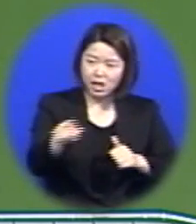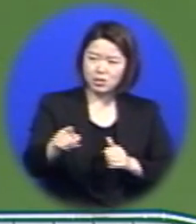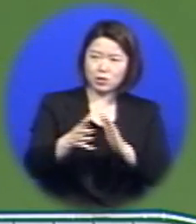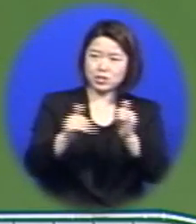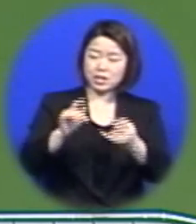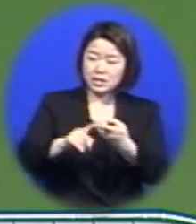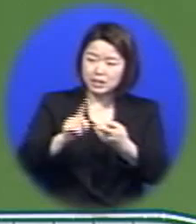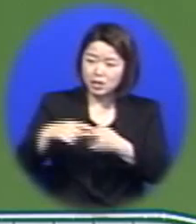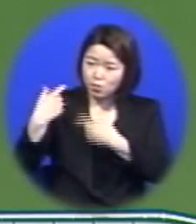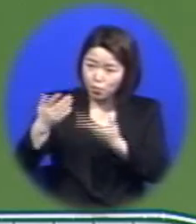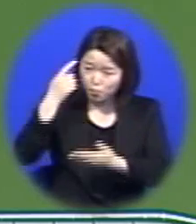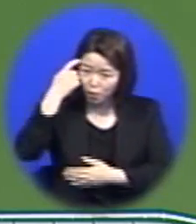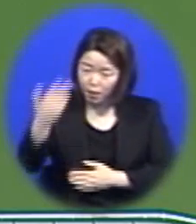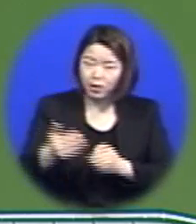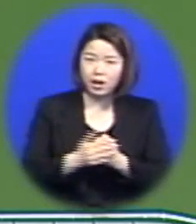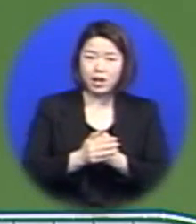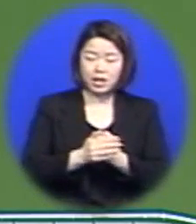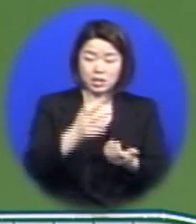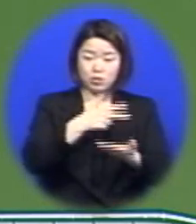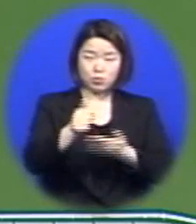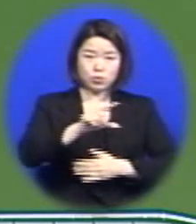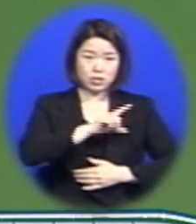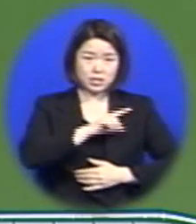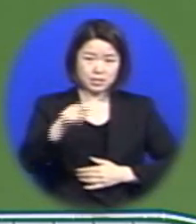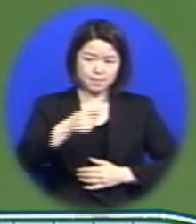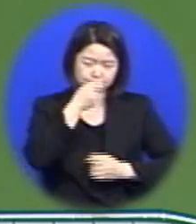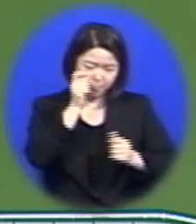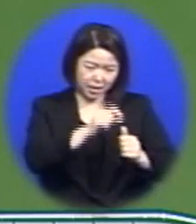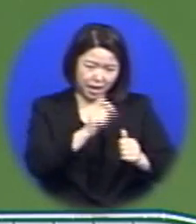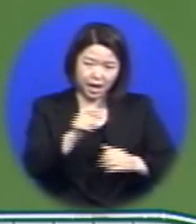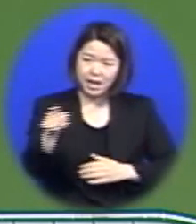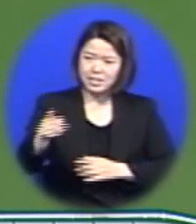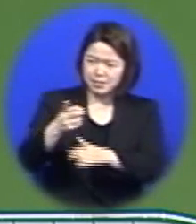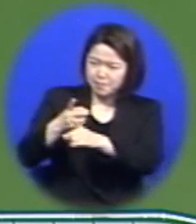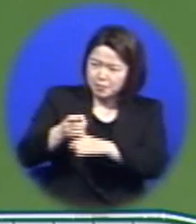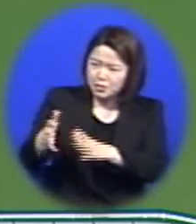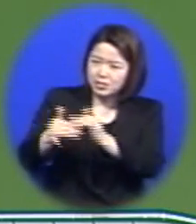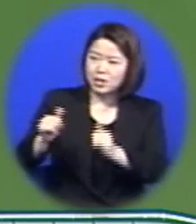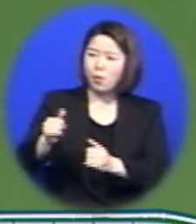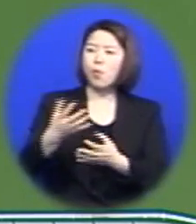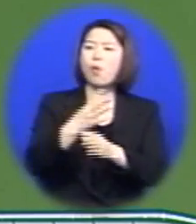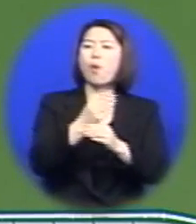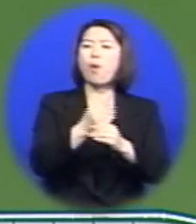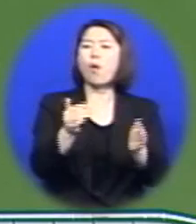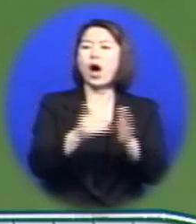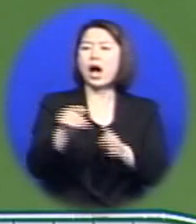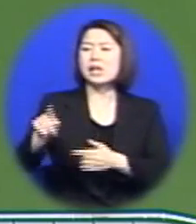두시니까 주님의 이름을 모독하는 저 원수를 언제까지 그대로